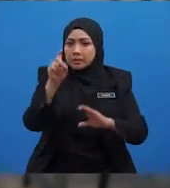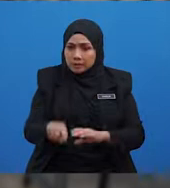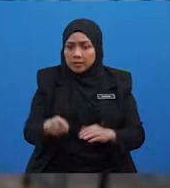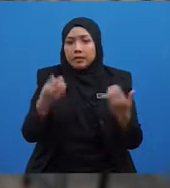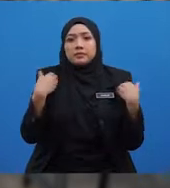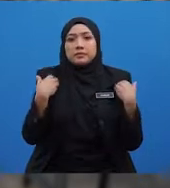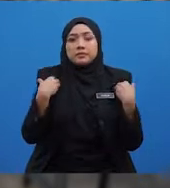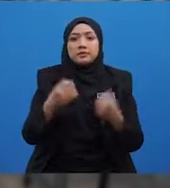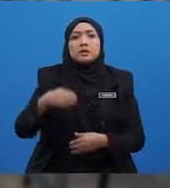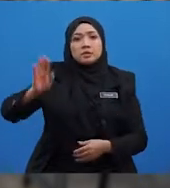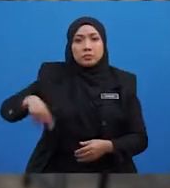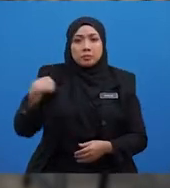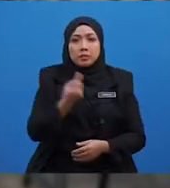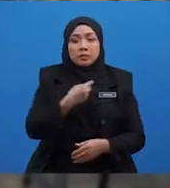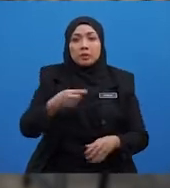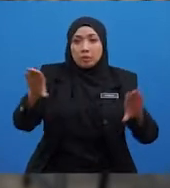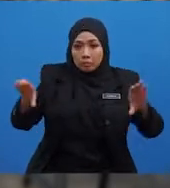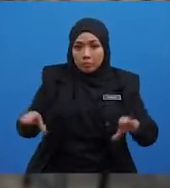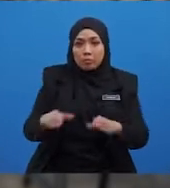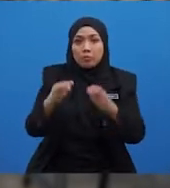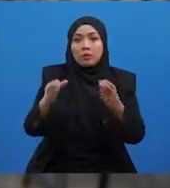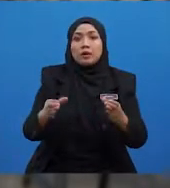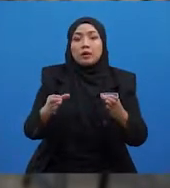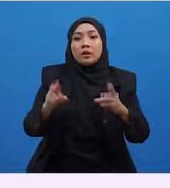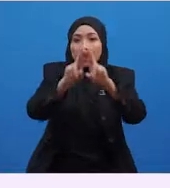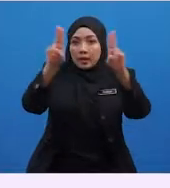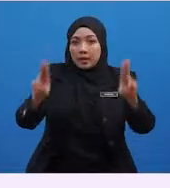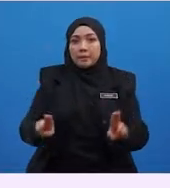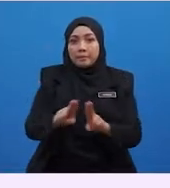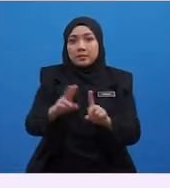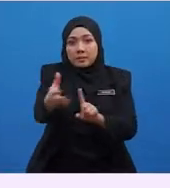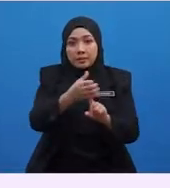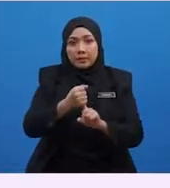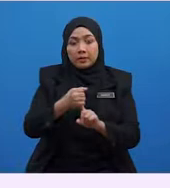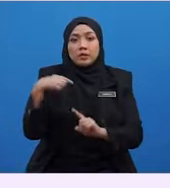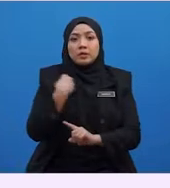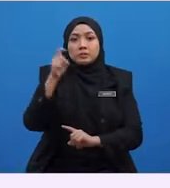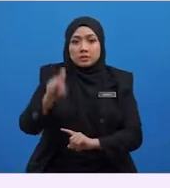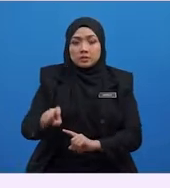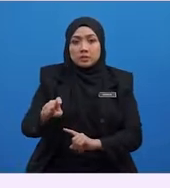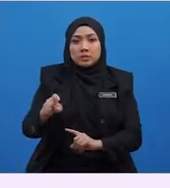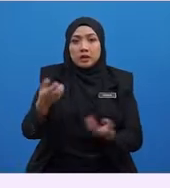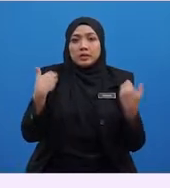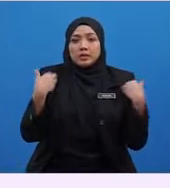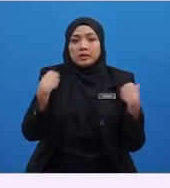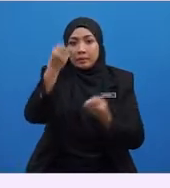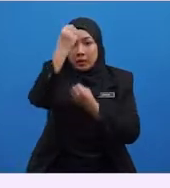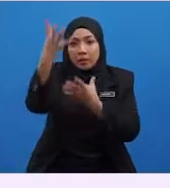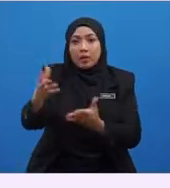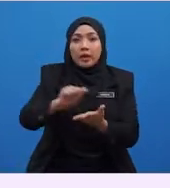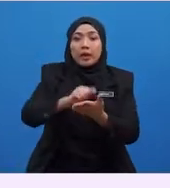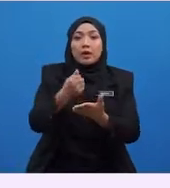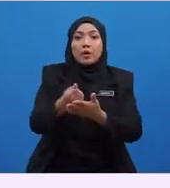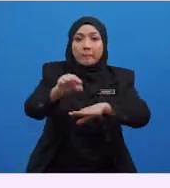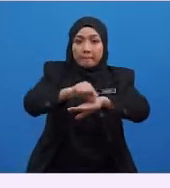Sebelum kita membina halaman capaian ke pangkalan data, kita memerlukan maklumat akaun pengguna